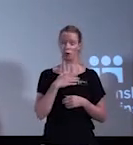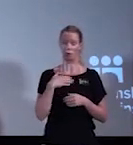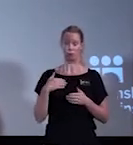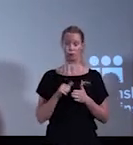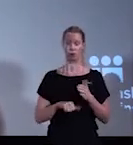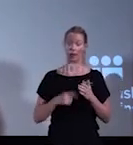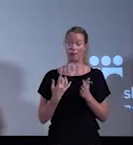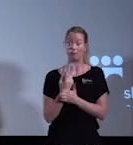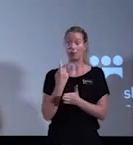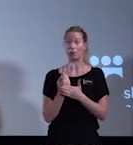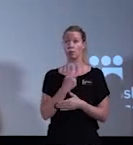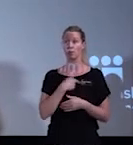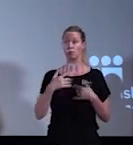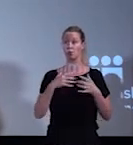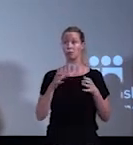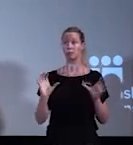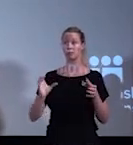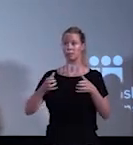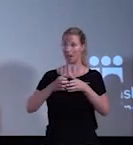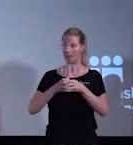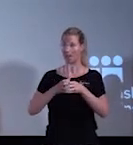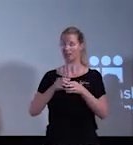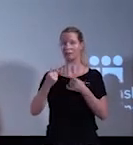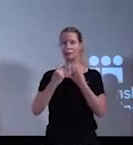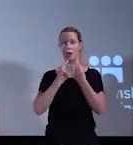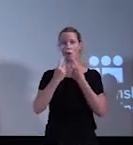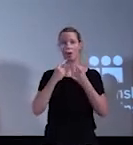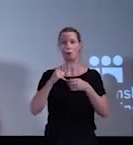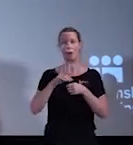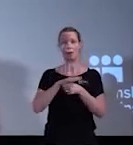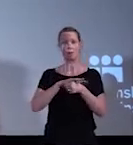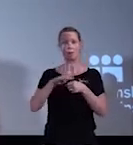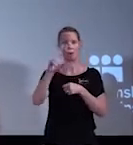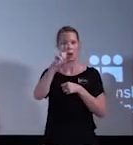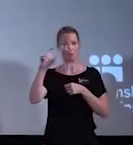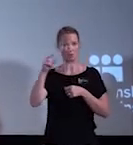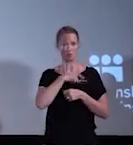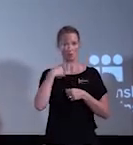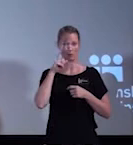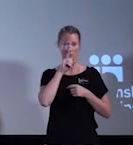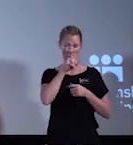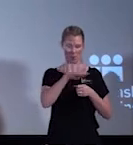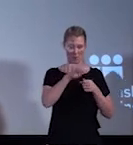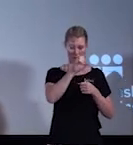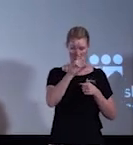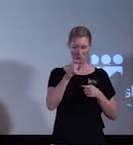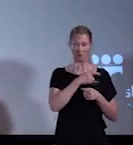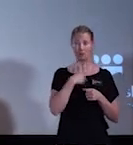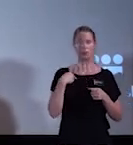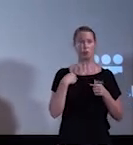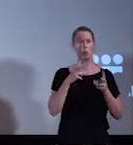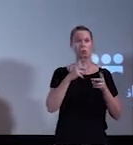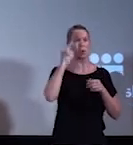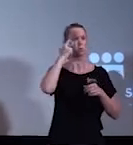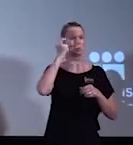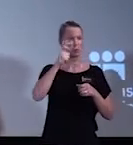en förutsättning att vi gör det tillsammans i en dialog med branschen så att vi förstår branschen. Och jag är också väldigt